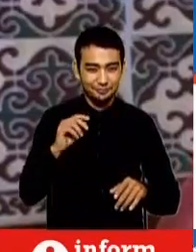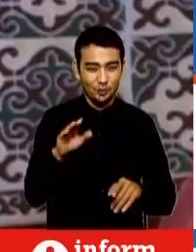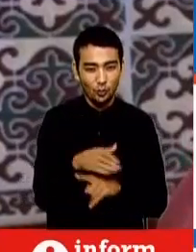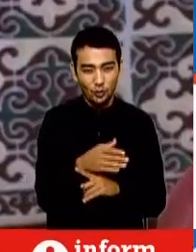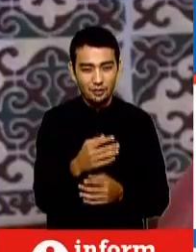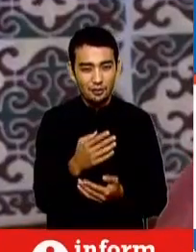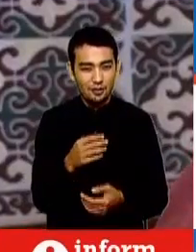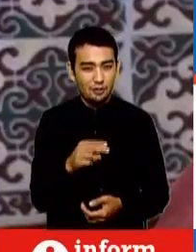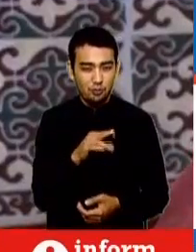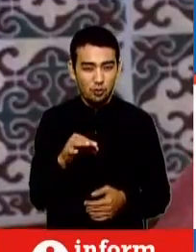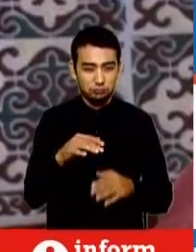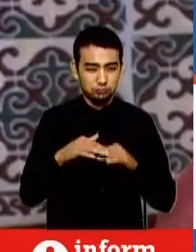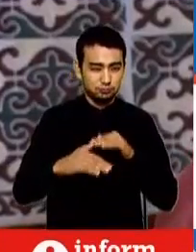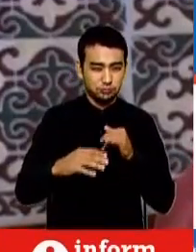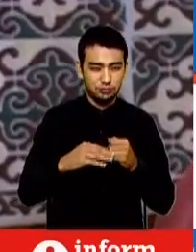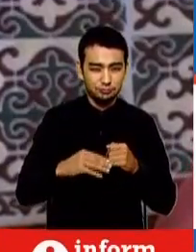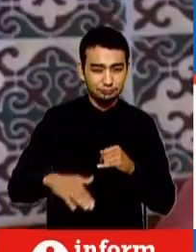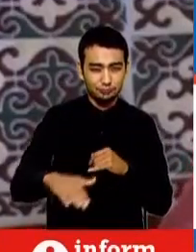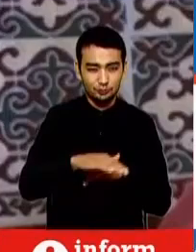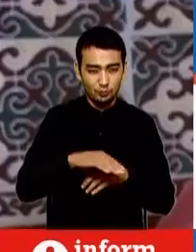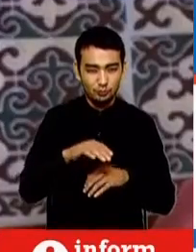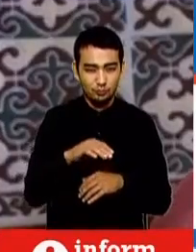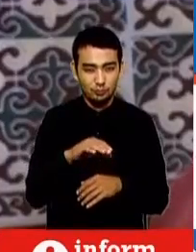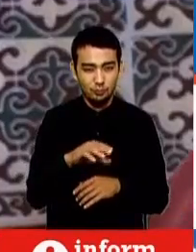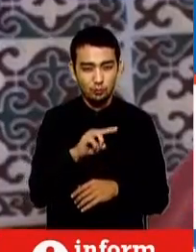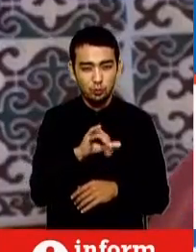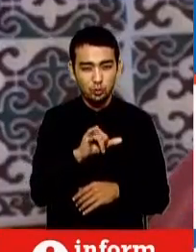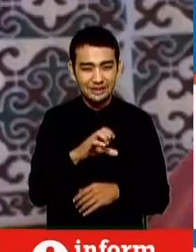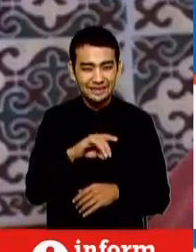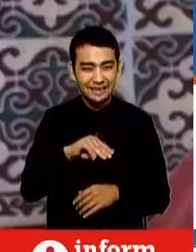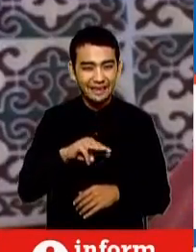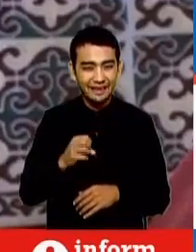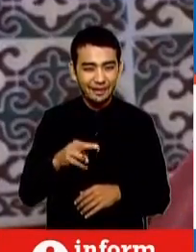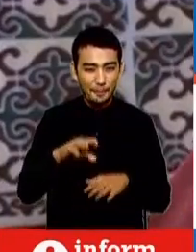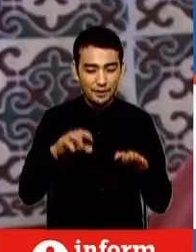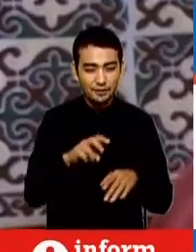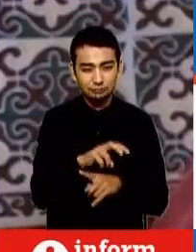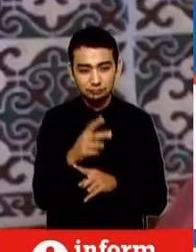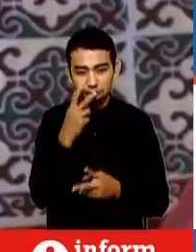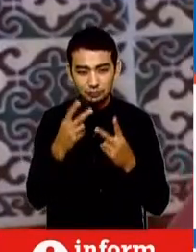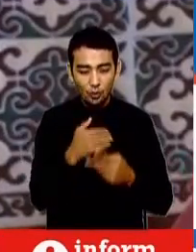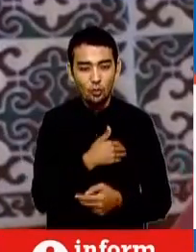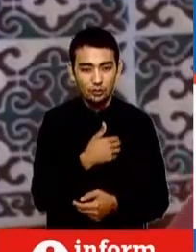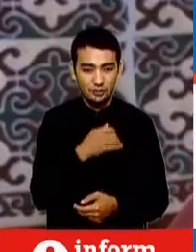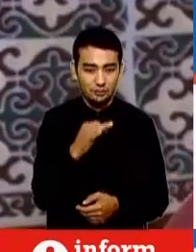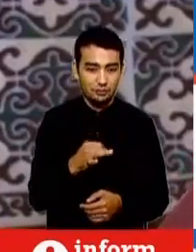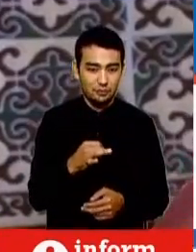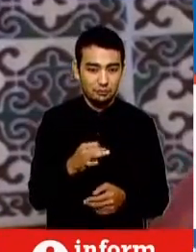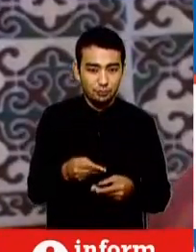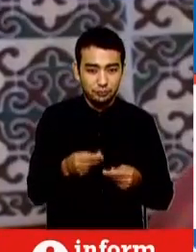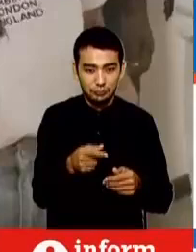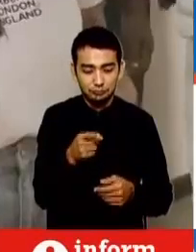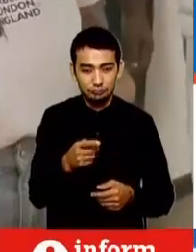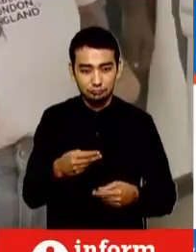по пустыне, да, и приезжают к нам, здесь у нас небольшая парковая зона, конечно, для них